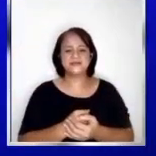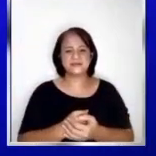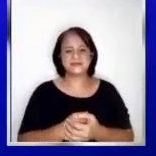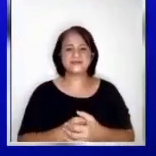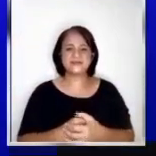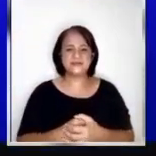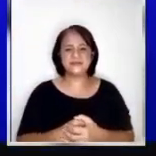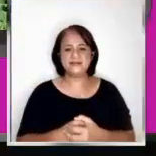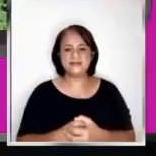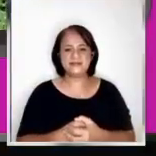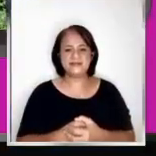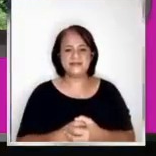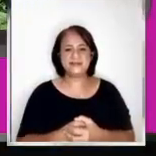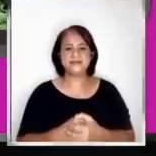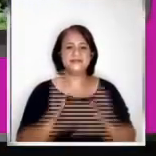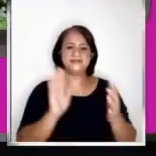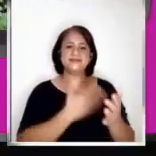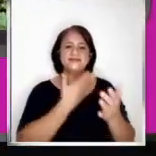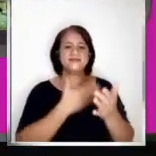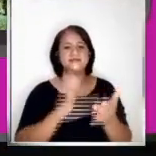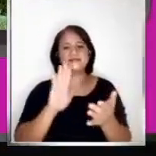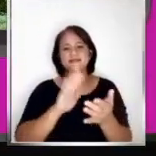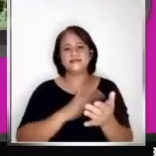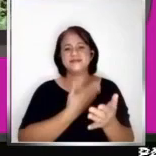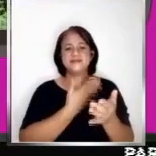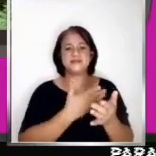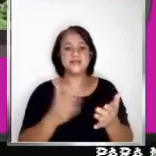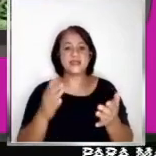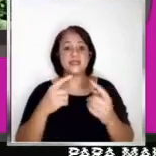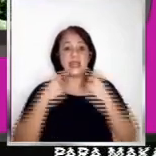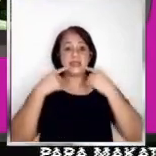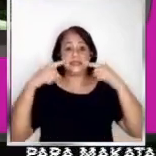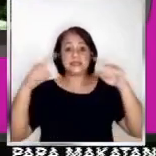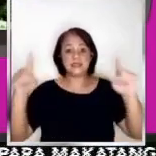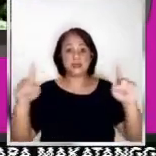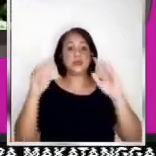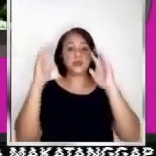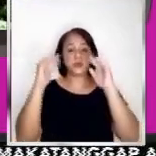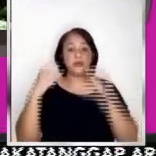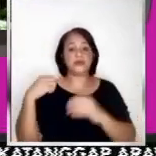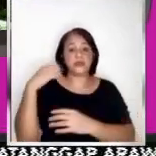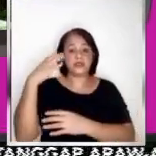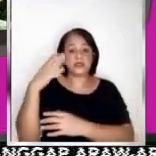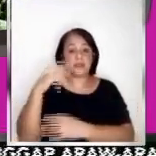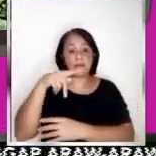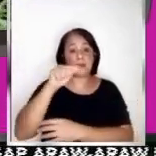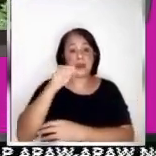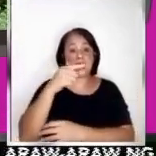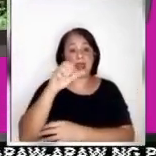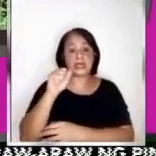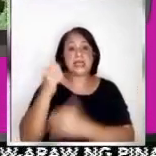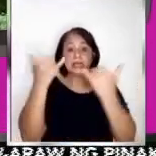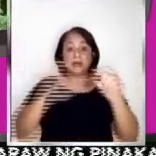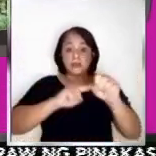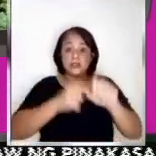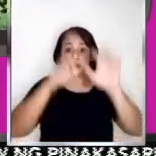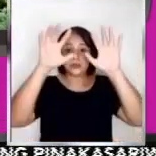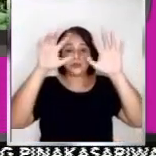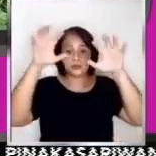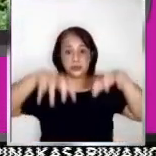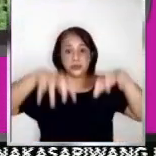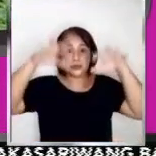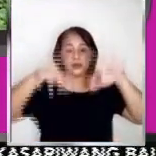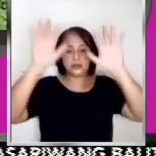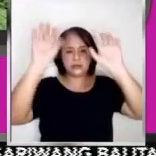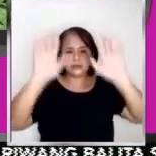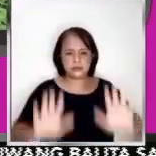Everybody make some TikTok! Idineklara ng PAGASA ang opisyal na pagsisimula ng tag-ulan sa Pilipinas. Ang tanong, alin sa types